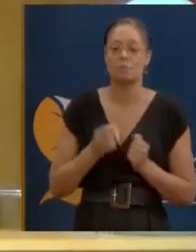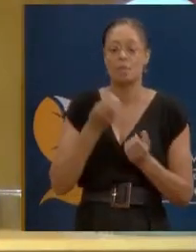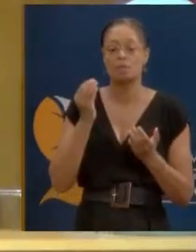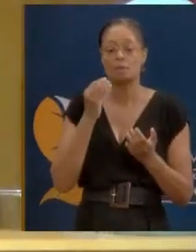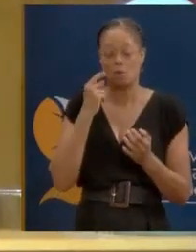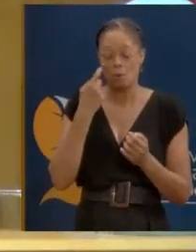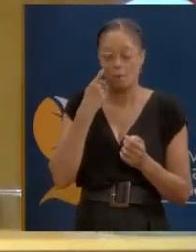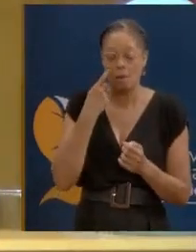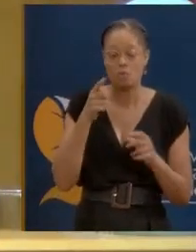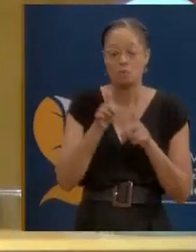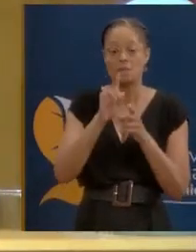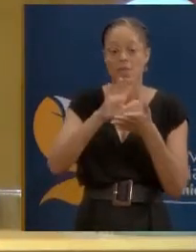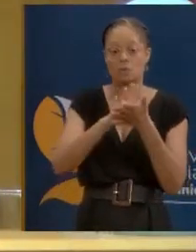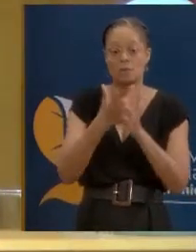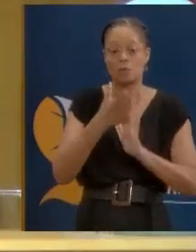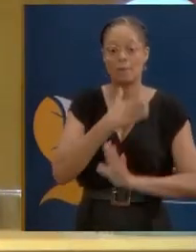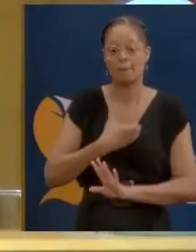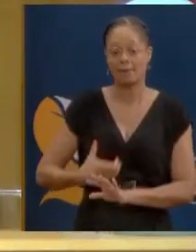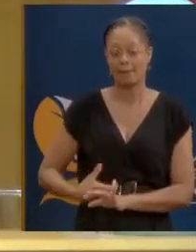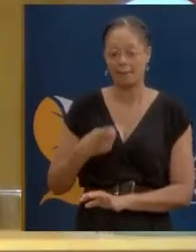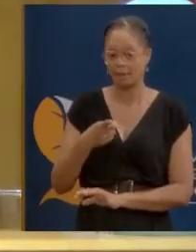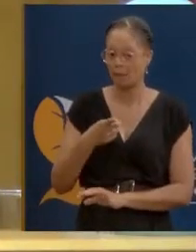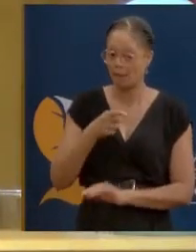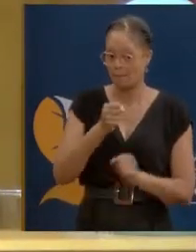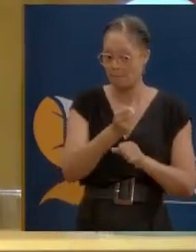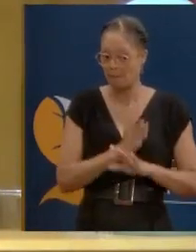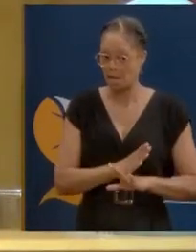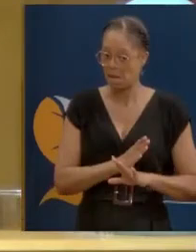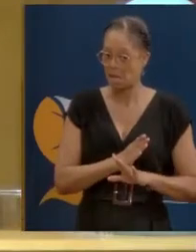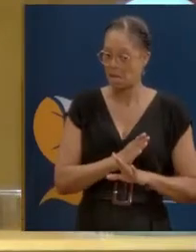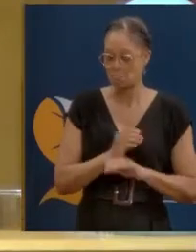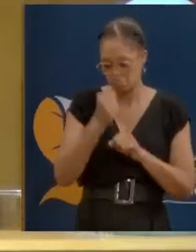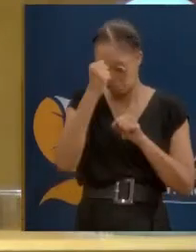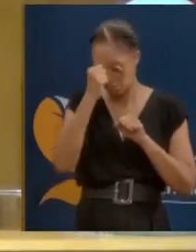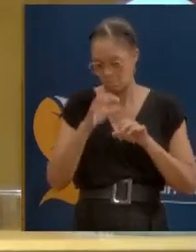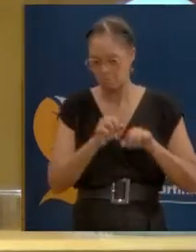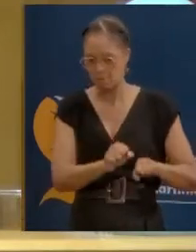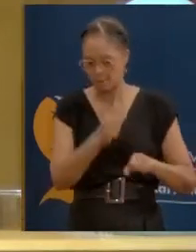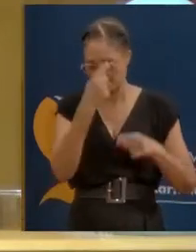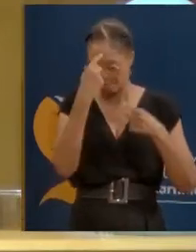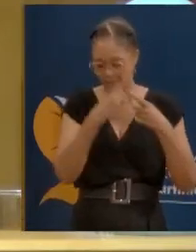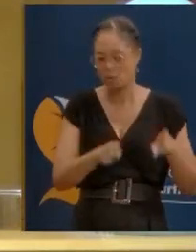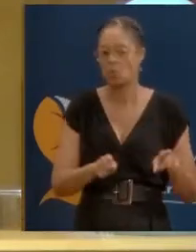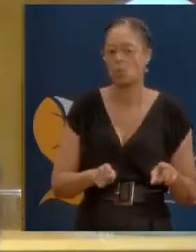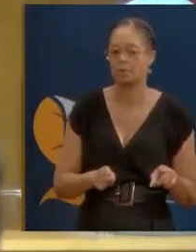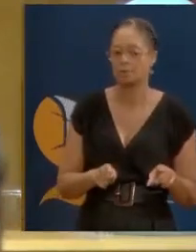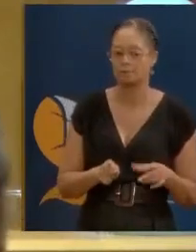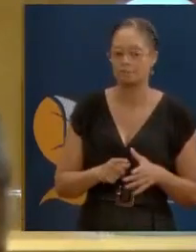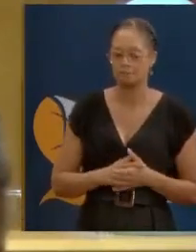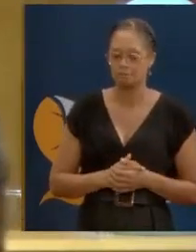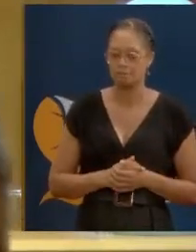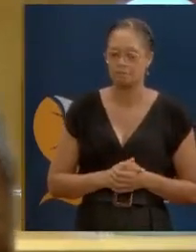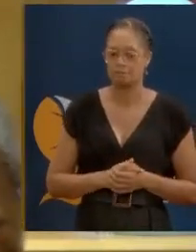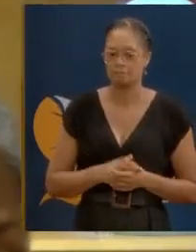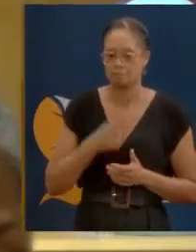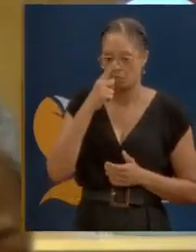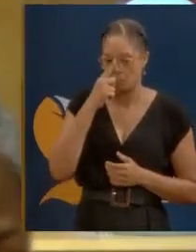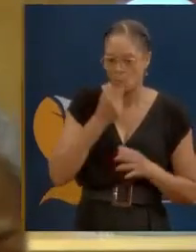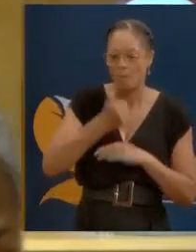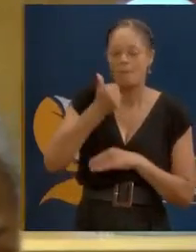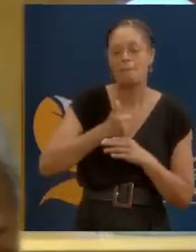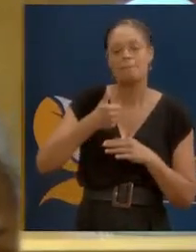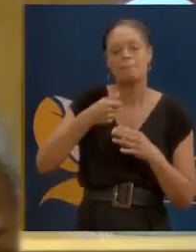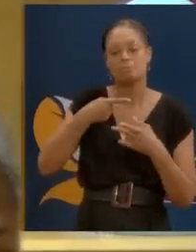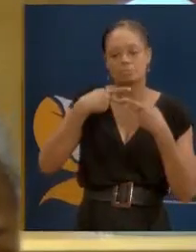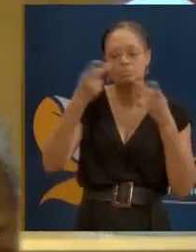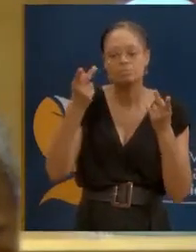maires est prête à s'opposer fermement à la tête, en tout cas ils ont publié une motion, ils